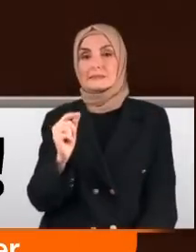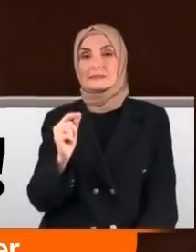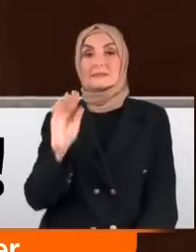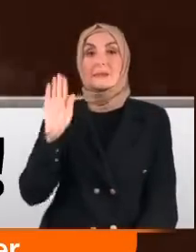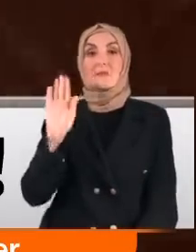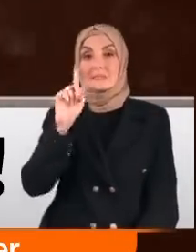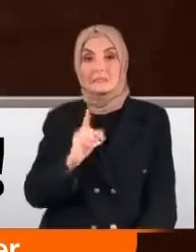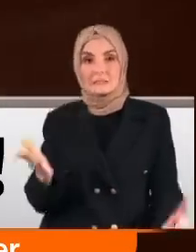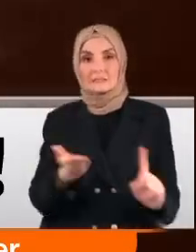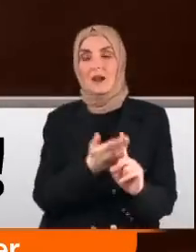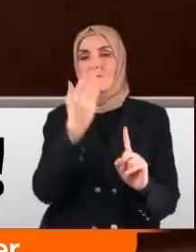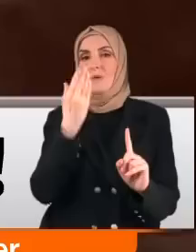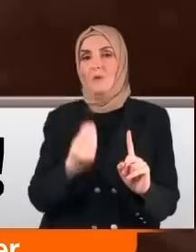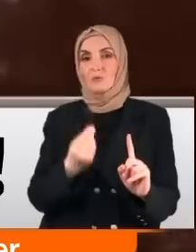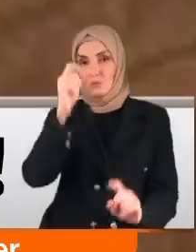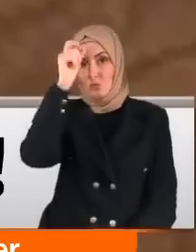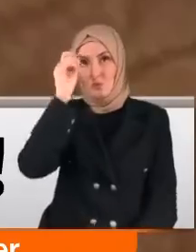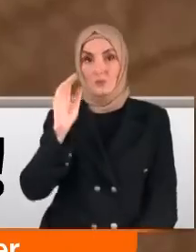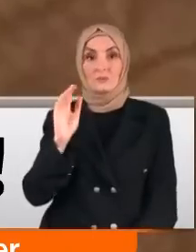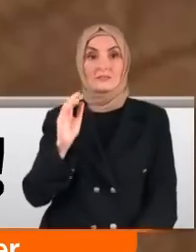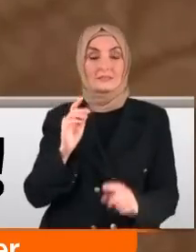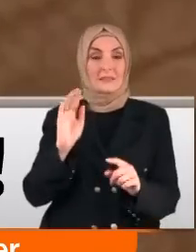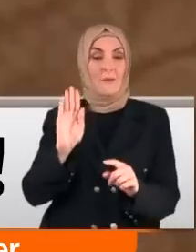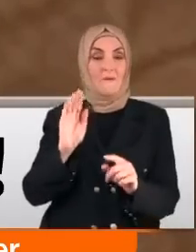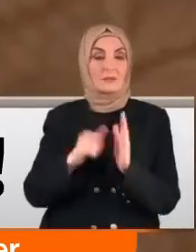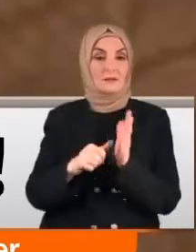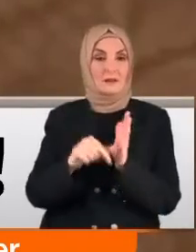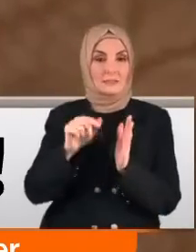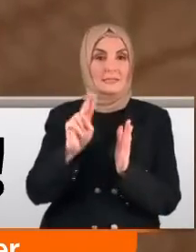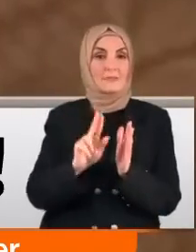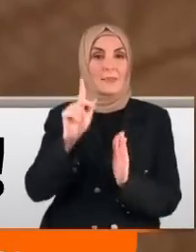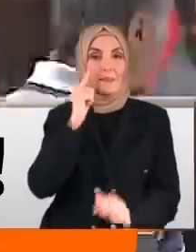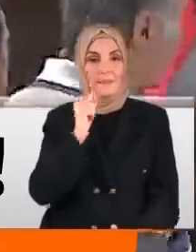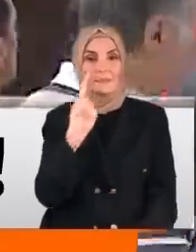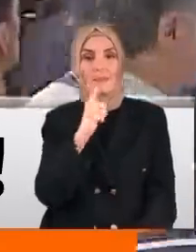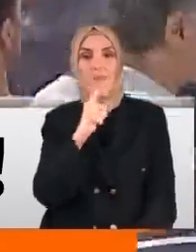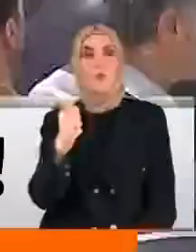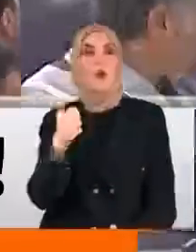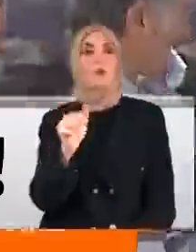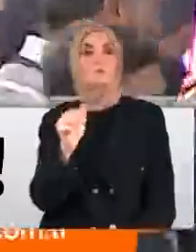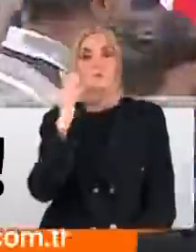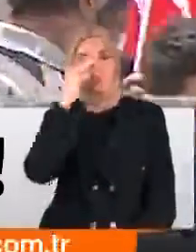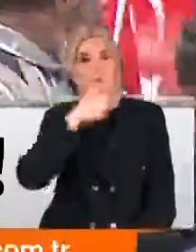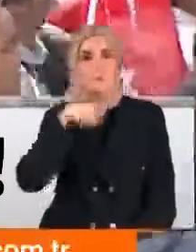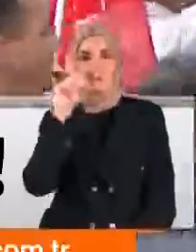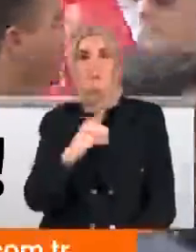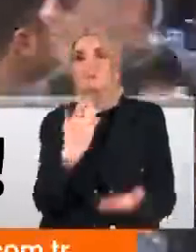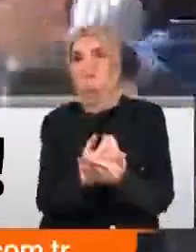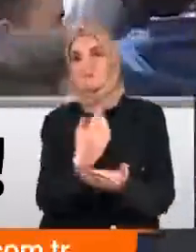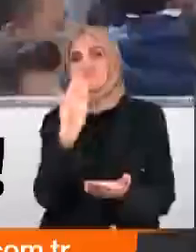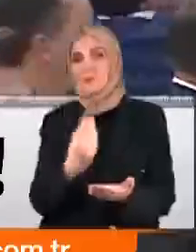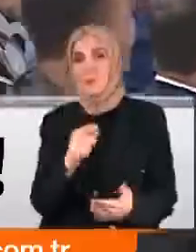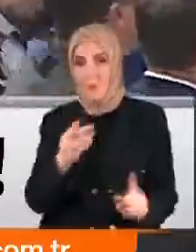tarihine 27 Mayıs 1960 utanç olarak geçti. Erdoğan da tarihin büyük utancının yaşandığı o darbeyle